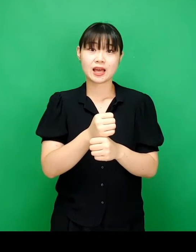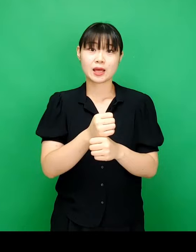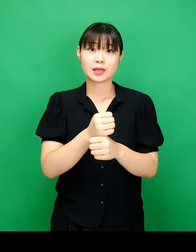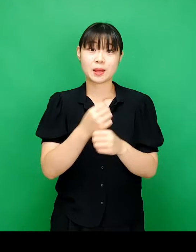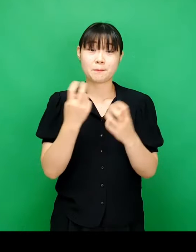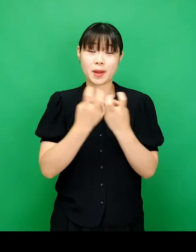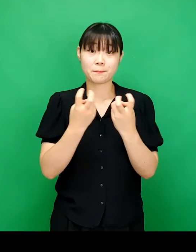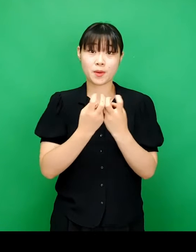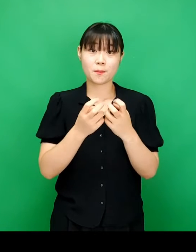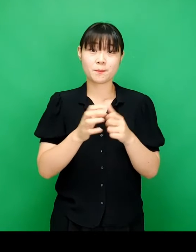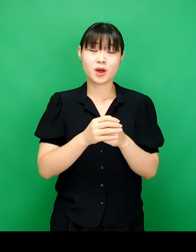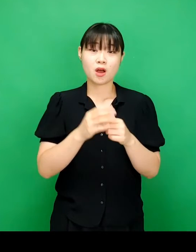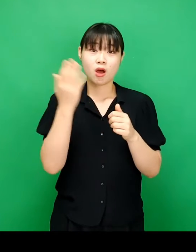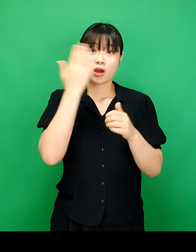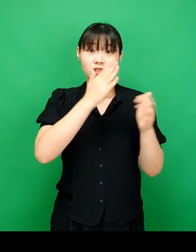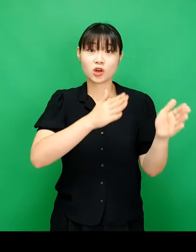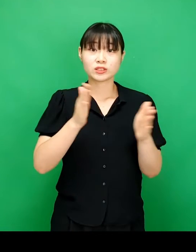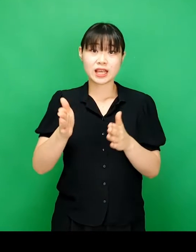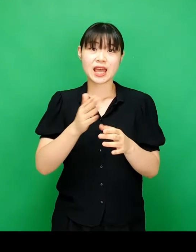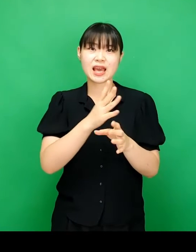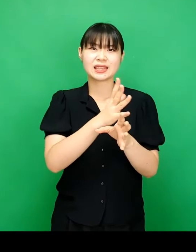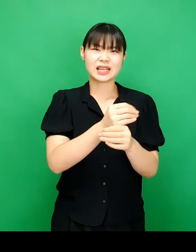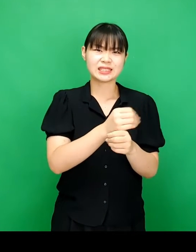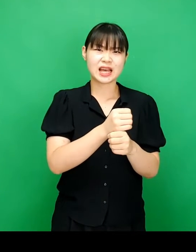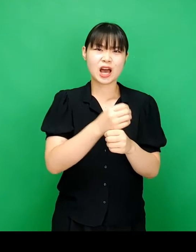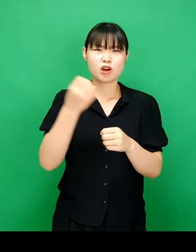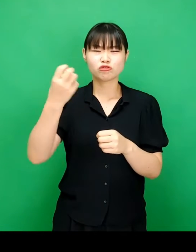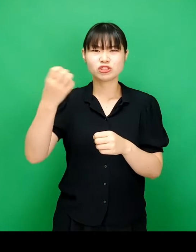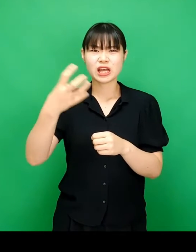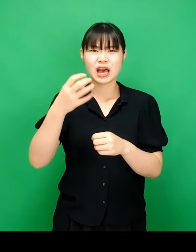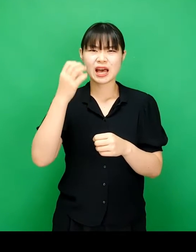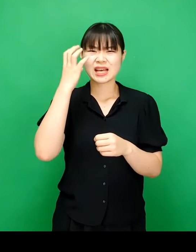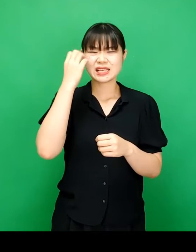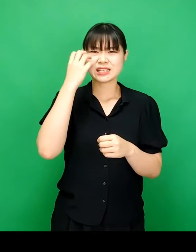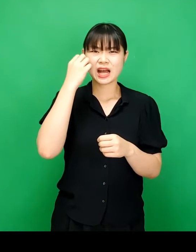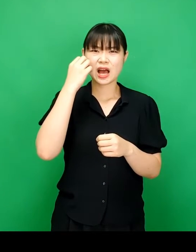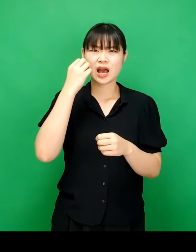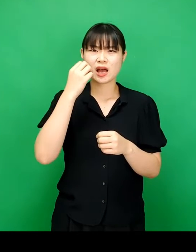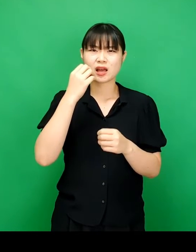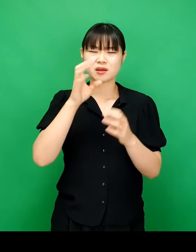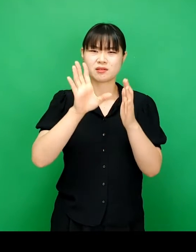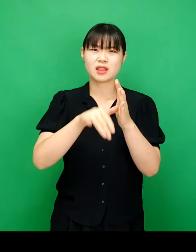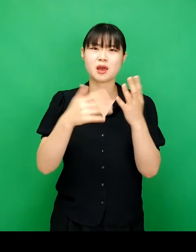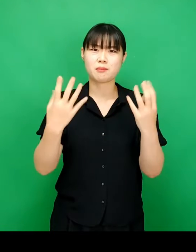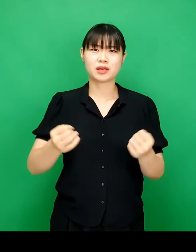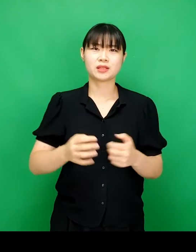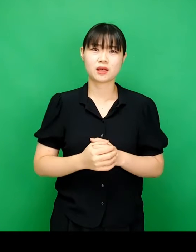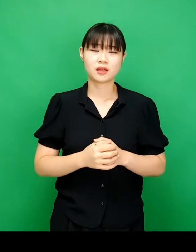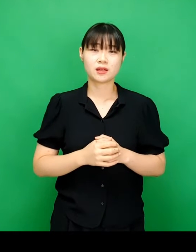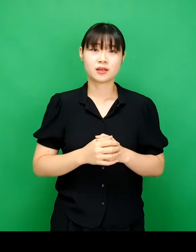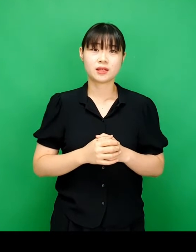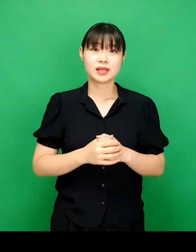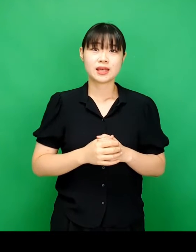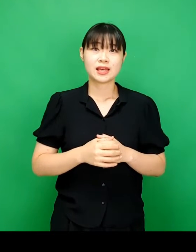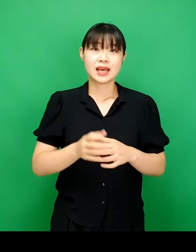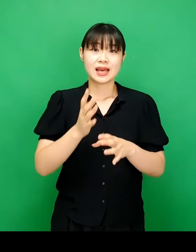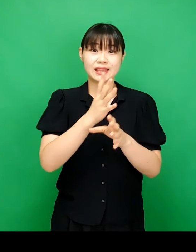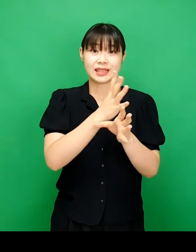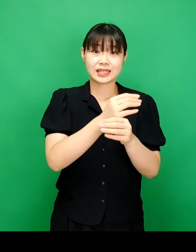날짜 형식 팁입니다. 정제 과정에서 날짜 또는 숫자 형식이 이상하게 표시되는 경우가